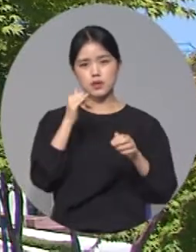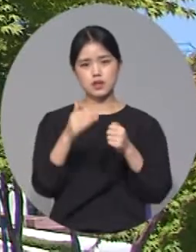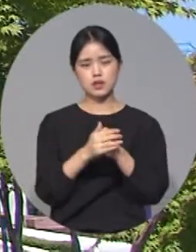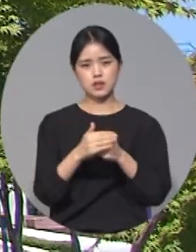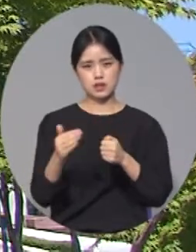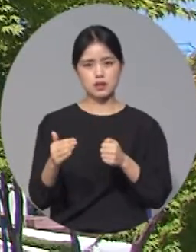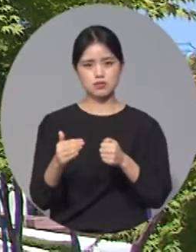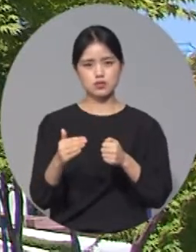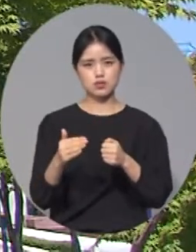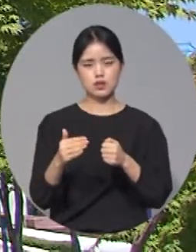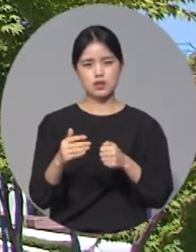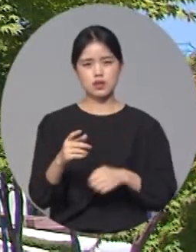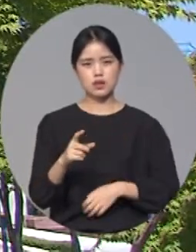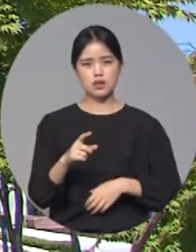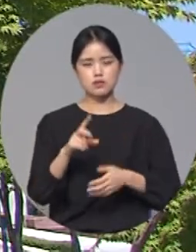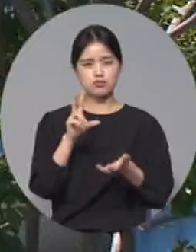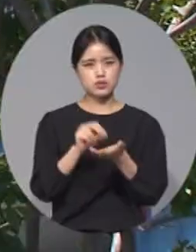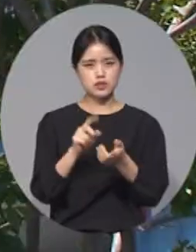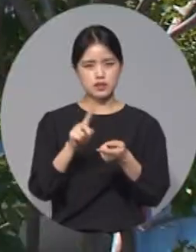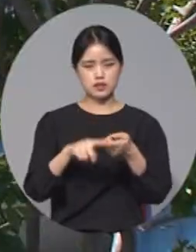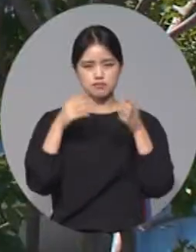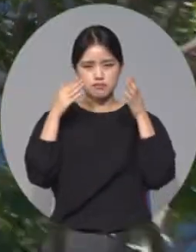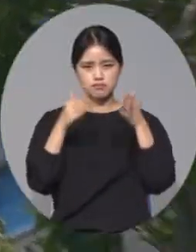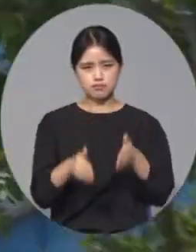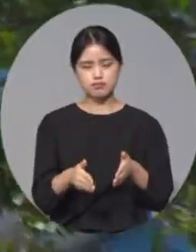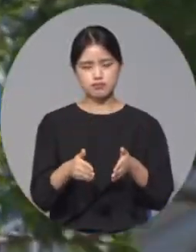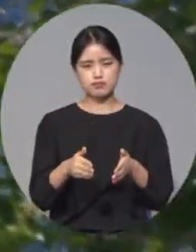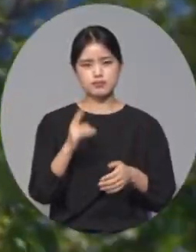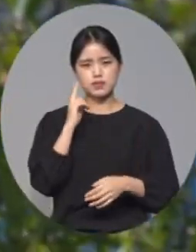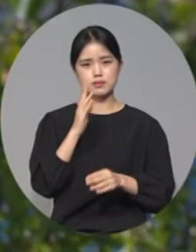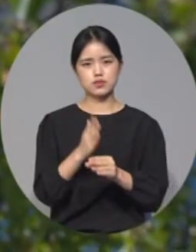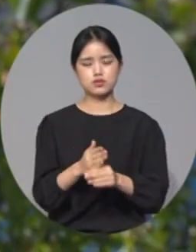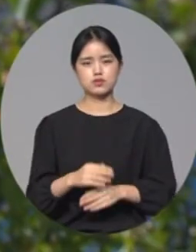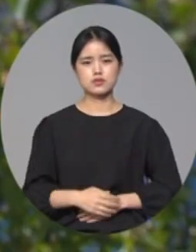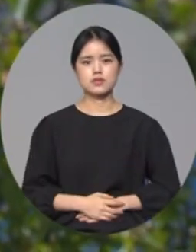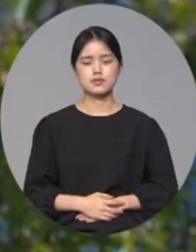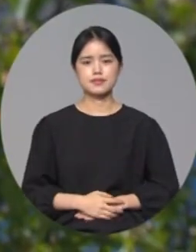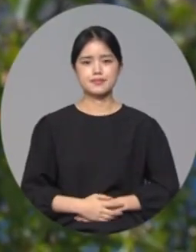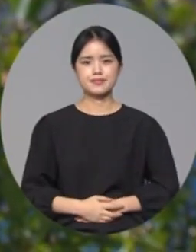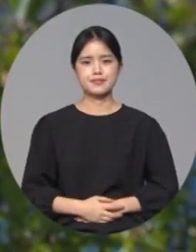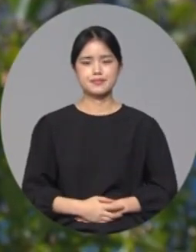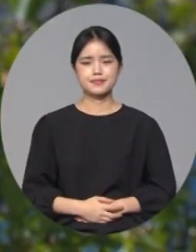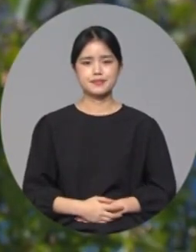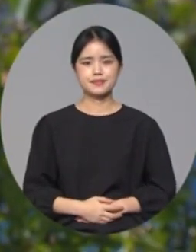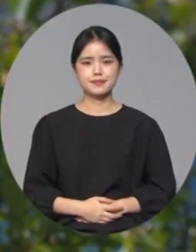쟁점 중심의 공방이 가열될 것으로 보입니다. MBC 뉴스 이종유입니다.